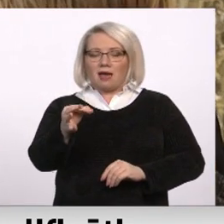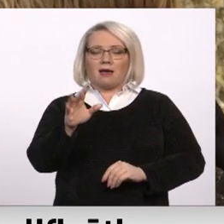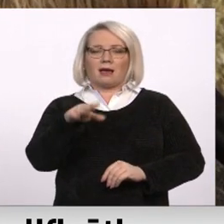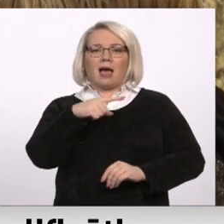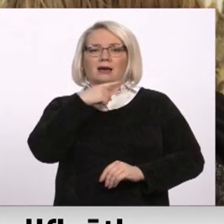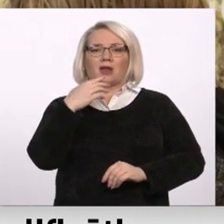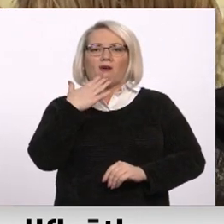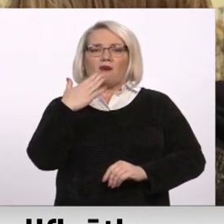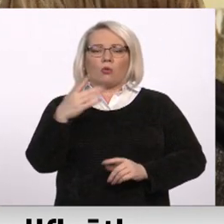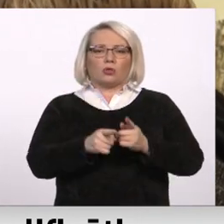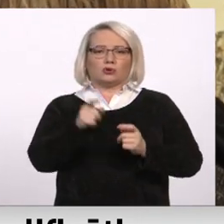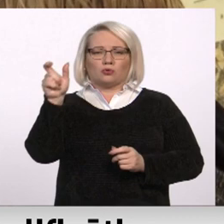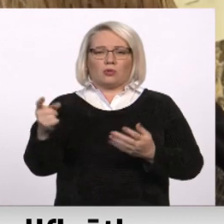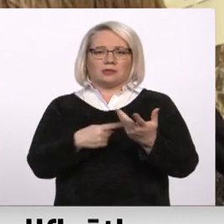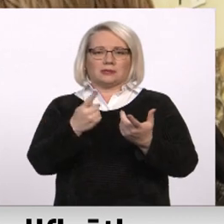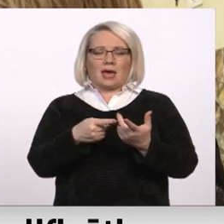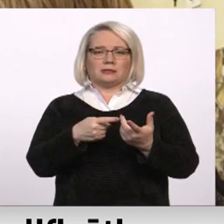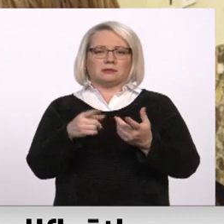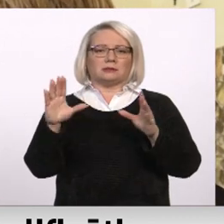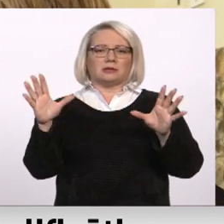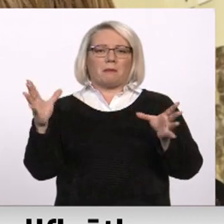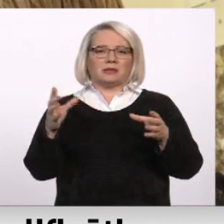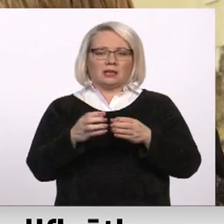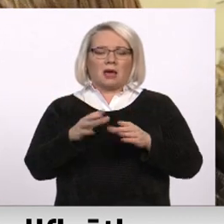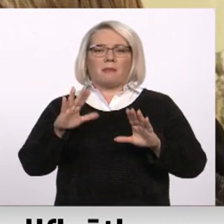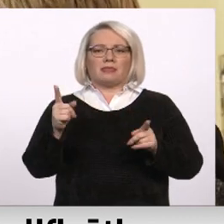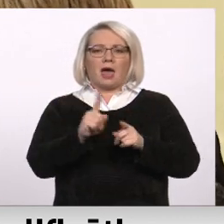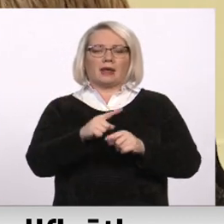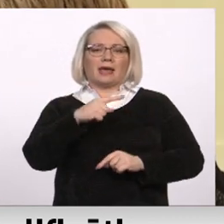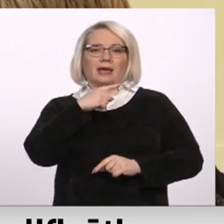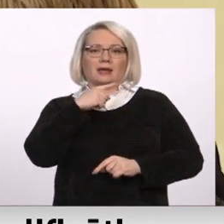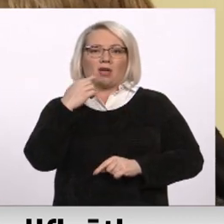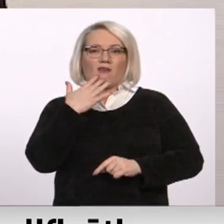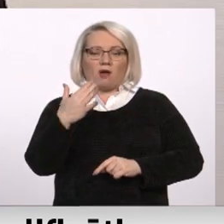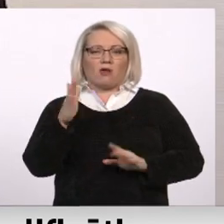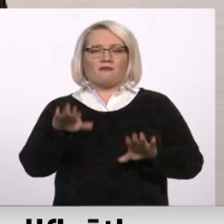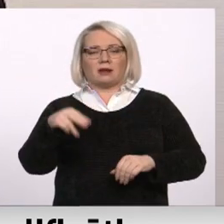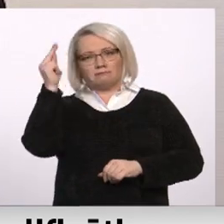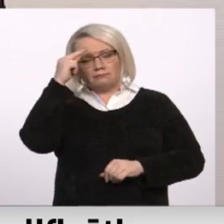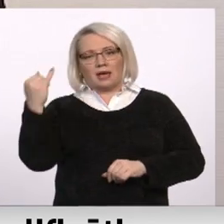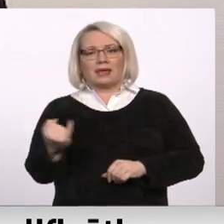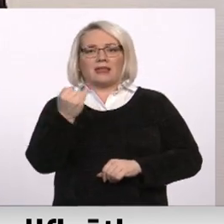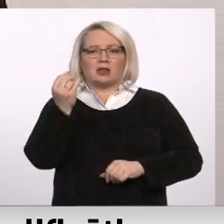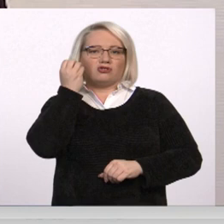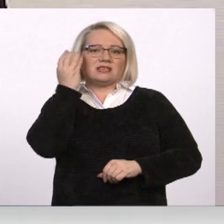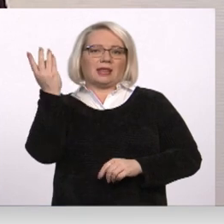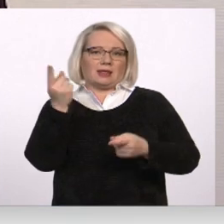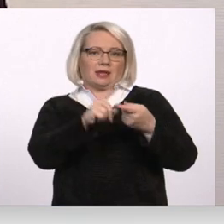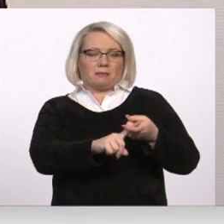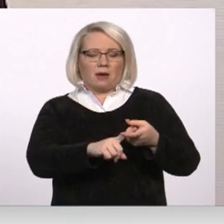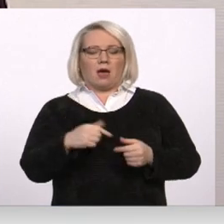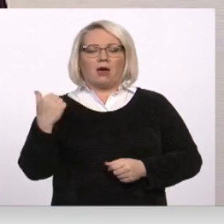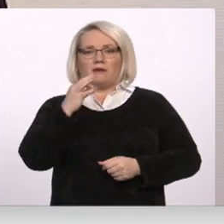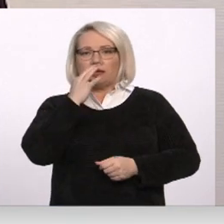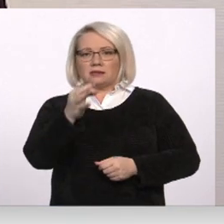skaits samazināsies, bet krievvalodu aizvien varēs apgūt arī kā interešu izglītību. Notiks tas, ka daļa no šiem skolotājiem